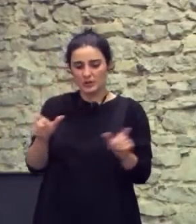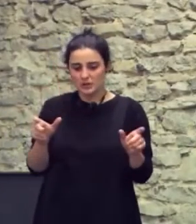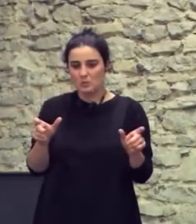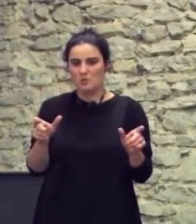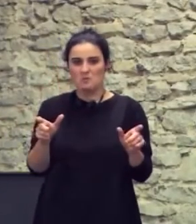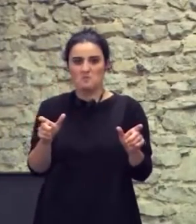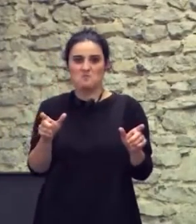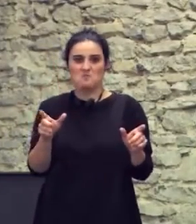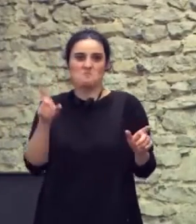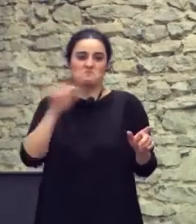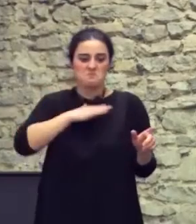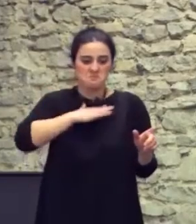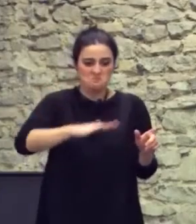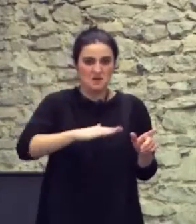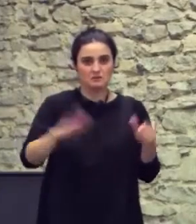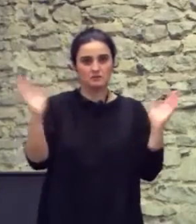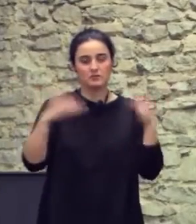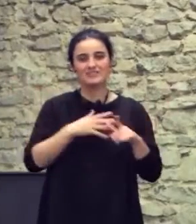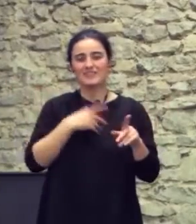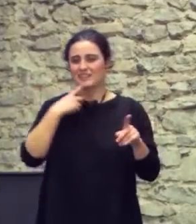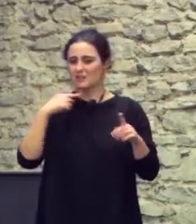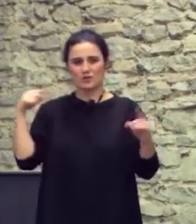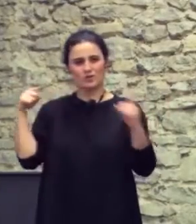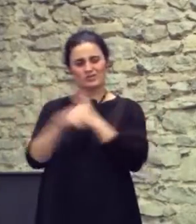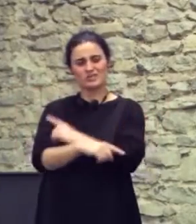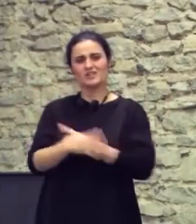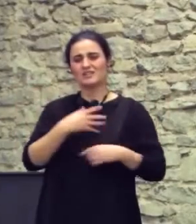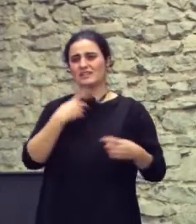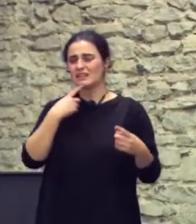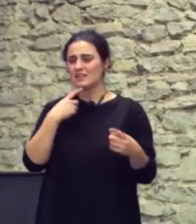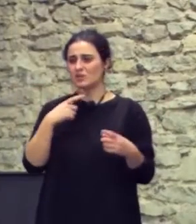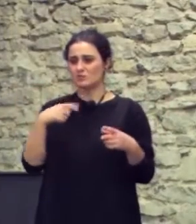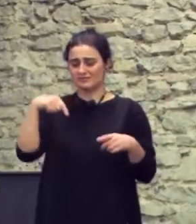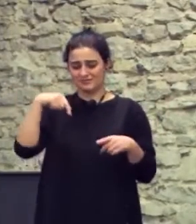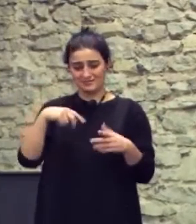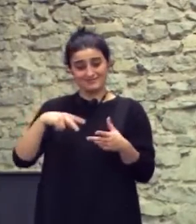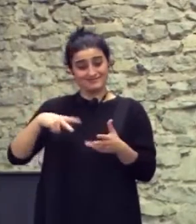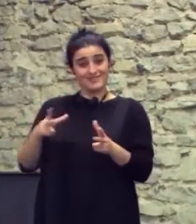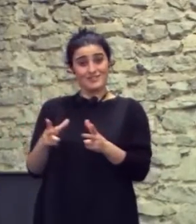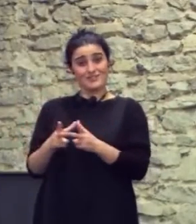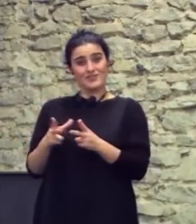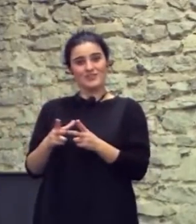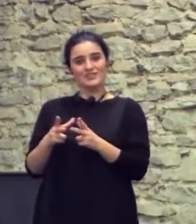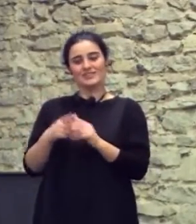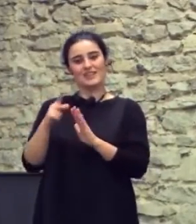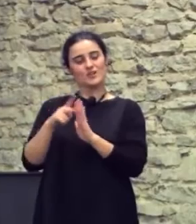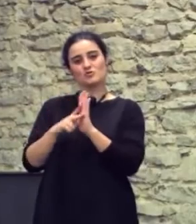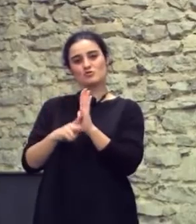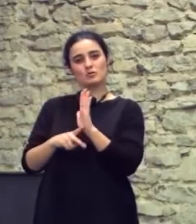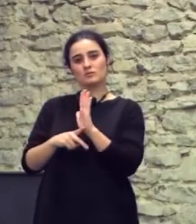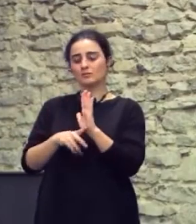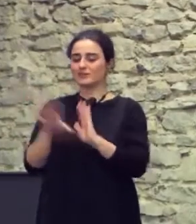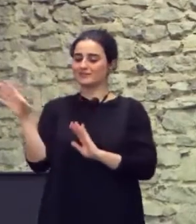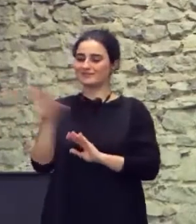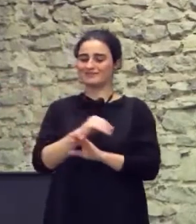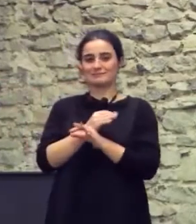dakit, okerrak. Guztiz kontrakoa dira, hain zuzen ere, gizarte honen araua era perfektuan ulertu duten